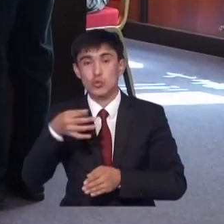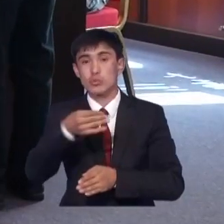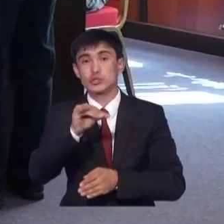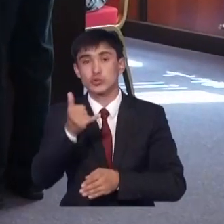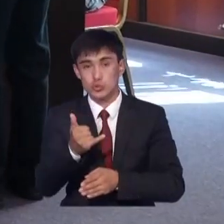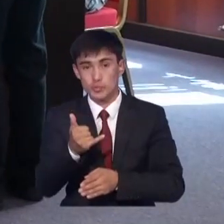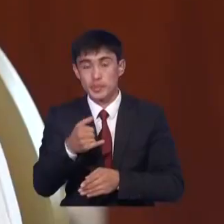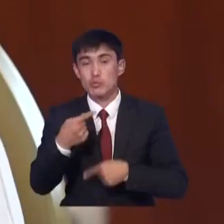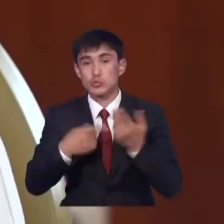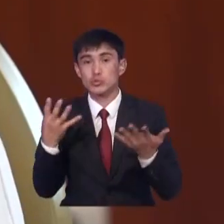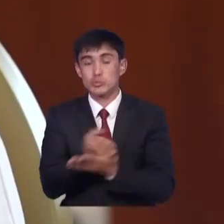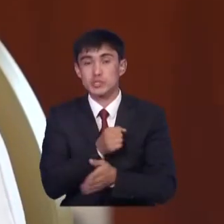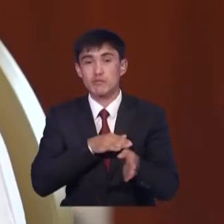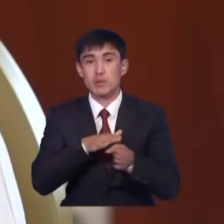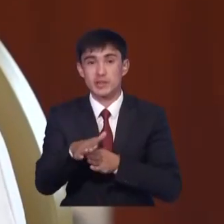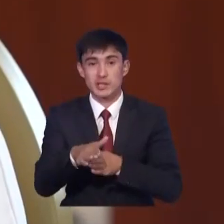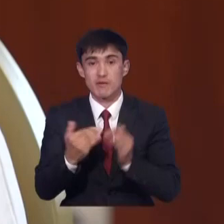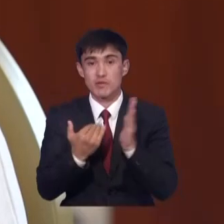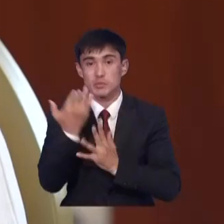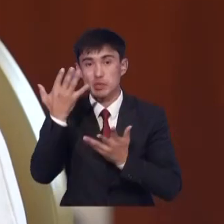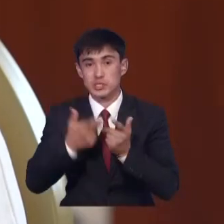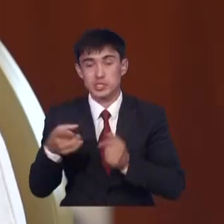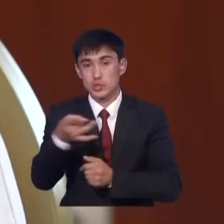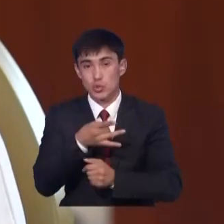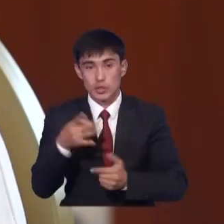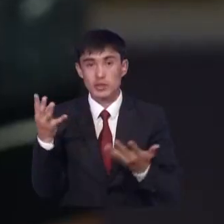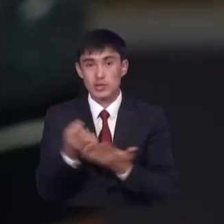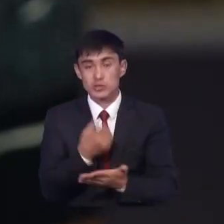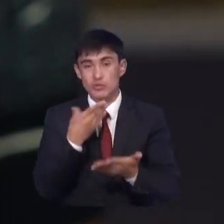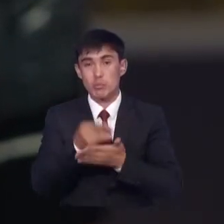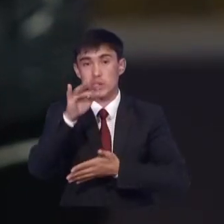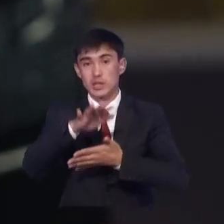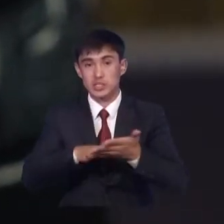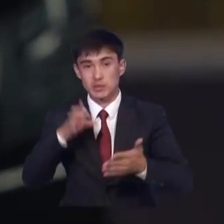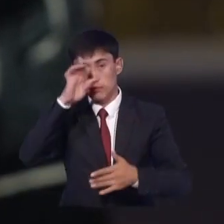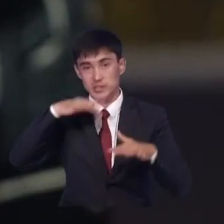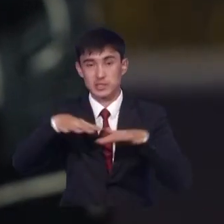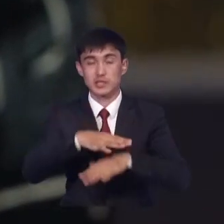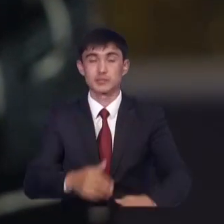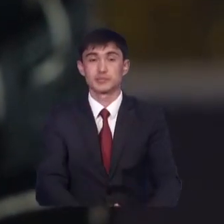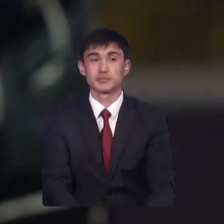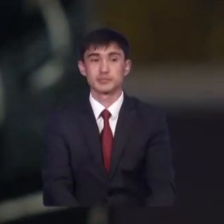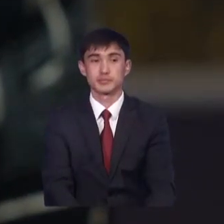ЖТСУ. После успешного осуществления в вышеперечисленных регионах он найдет свое продолжение по всей стране.